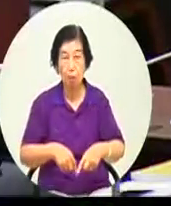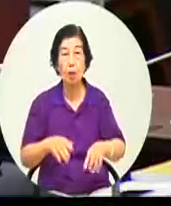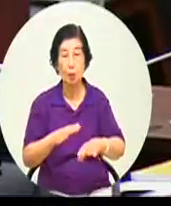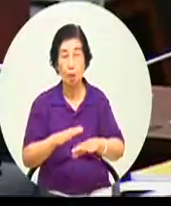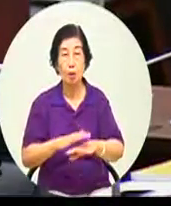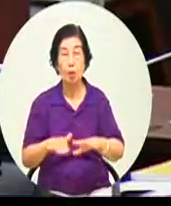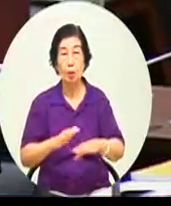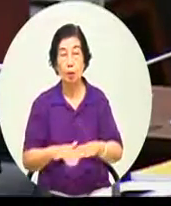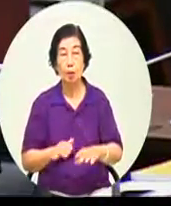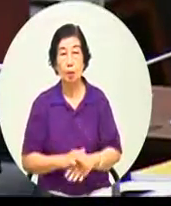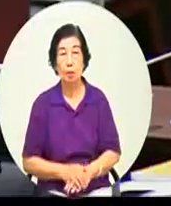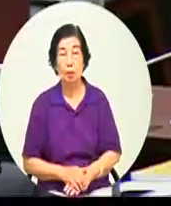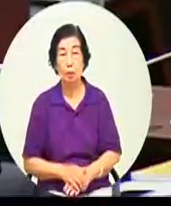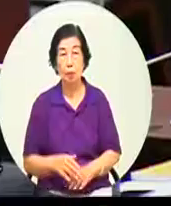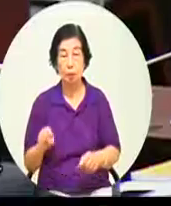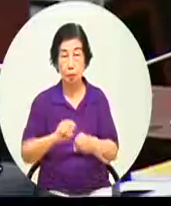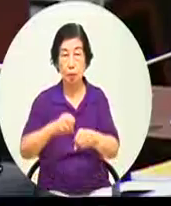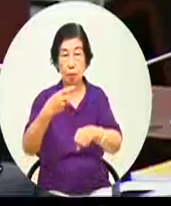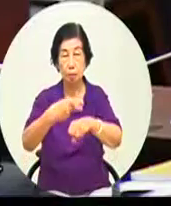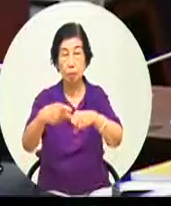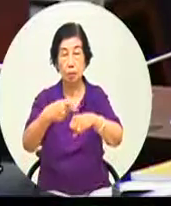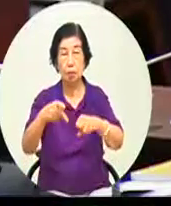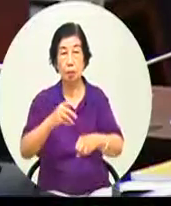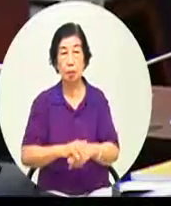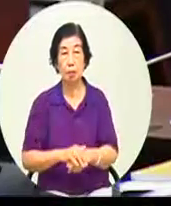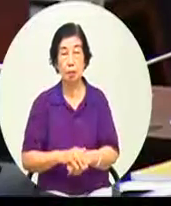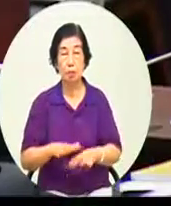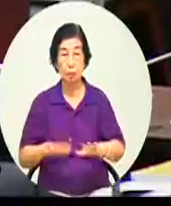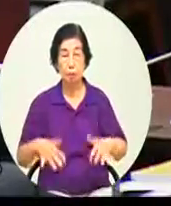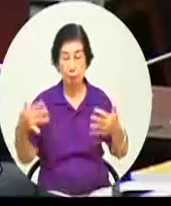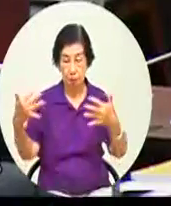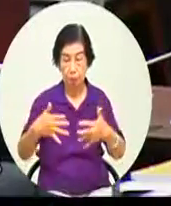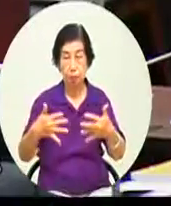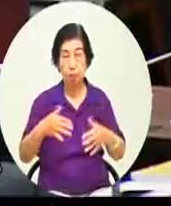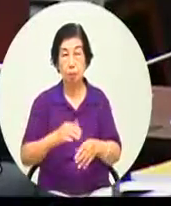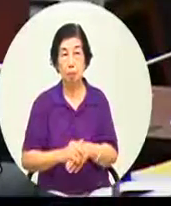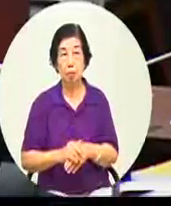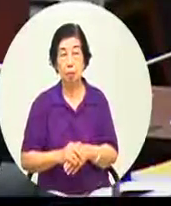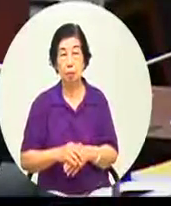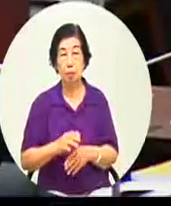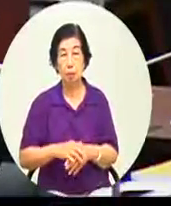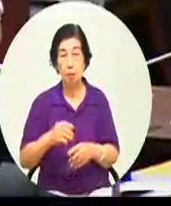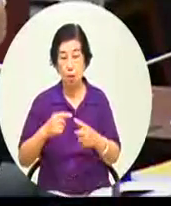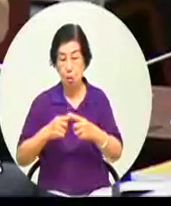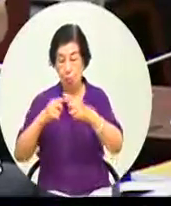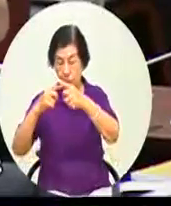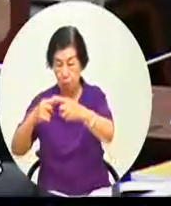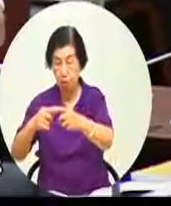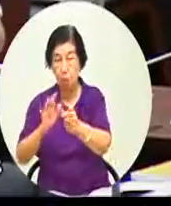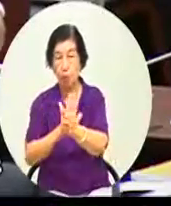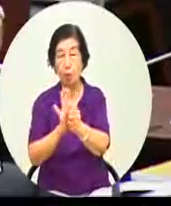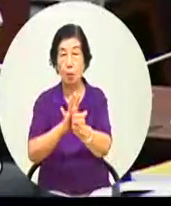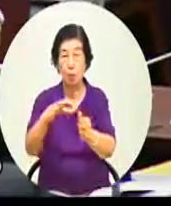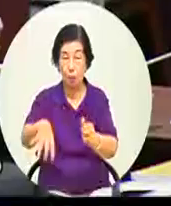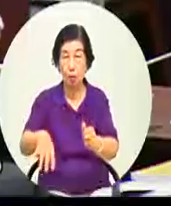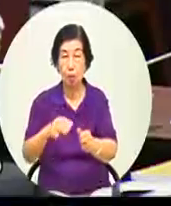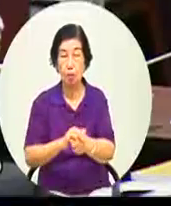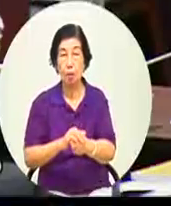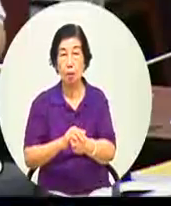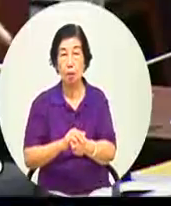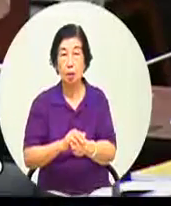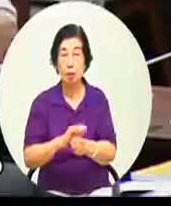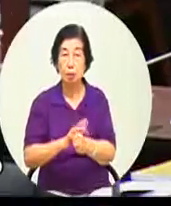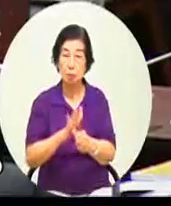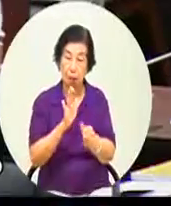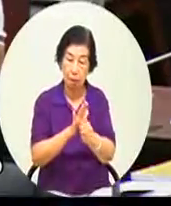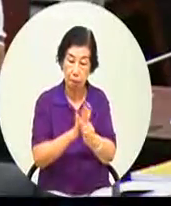来给你也两分钟。 因为这一个问题啦，迄天嘛有人去服务处，为着咧停车加问题